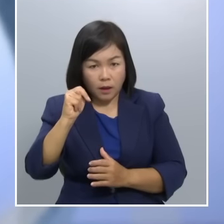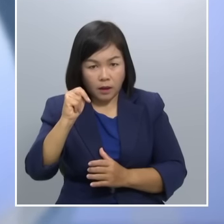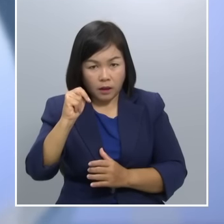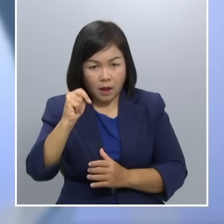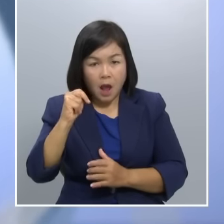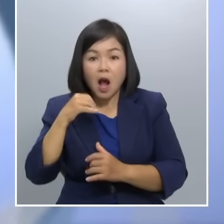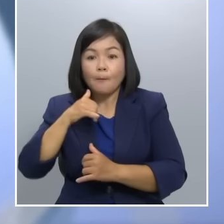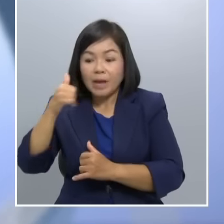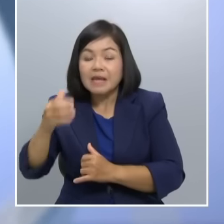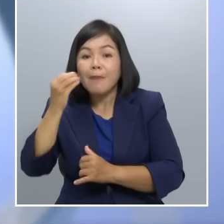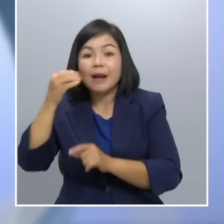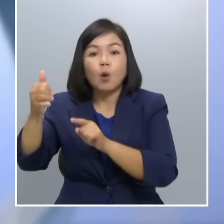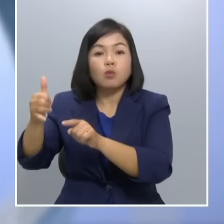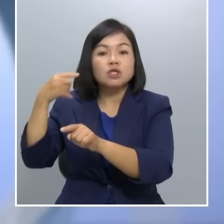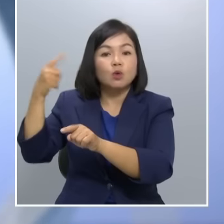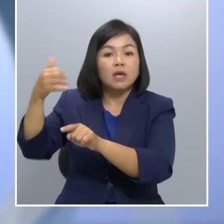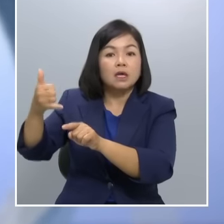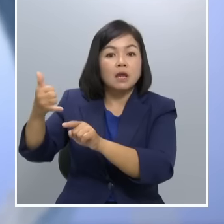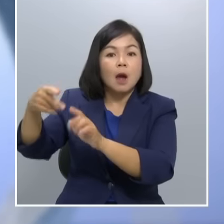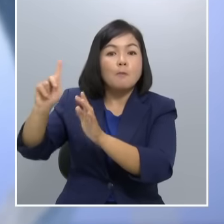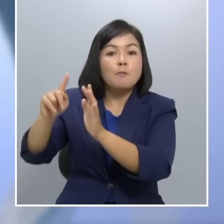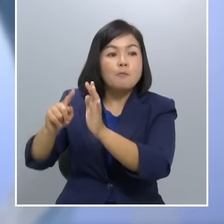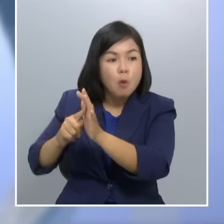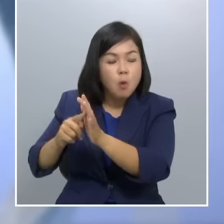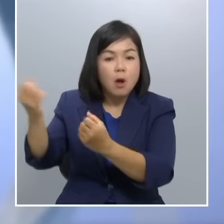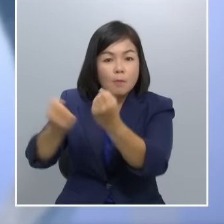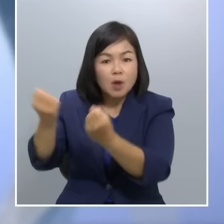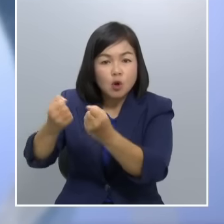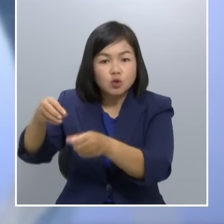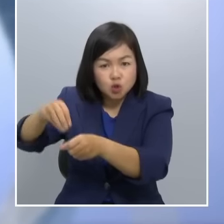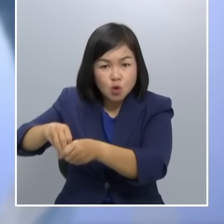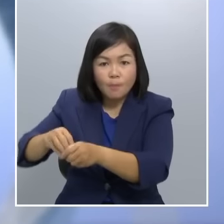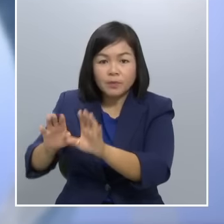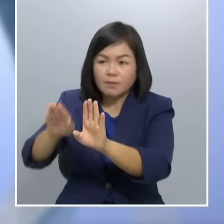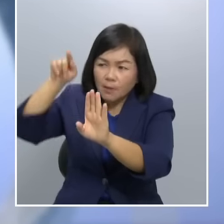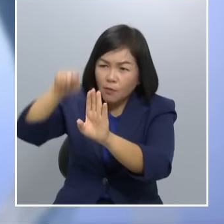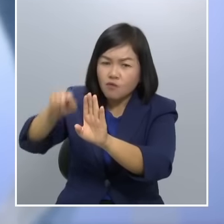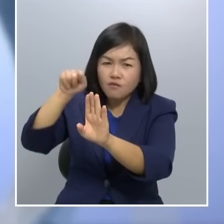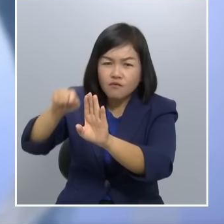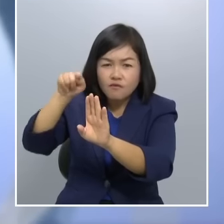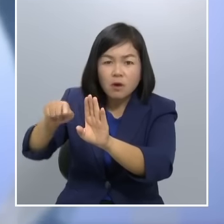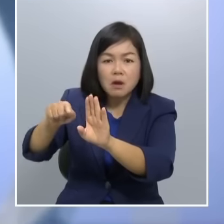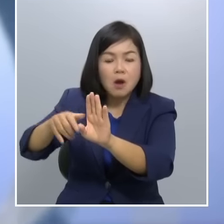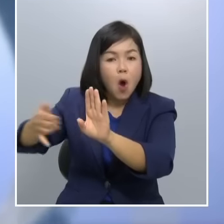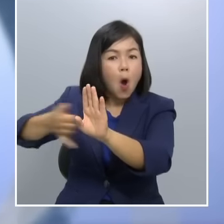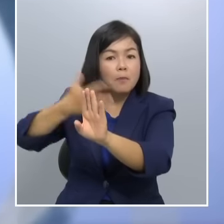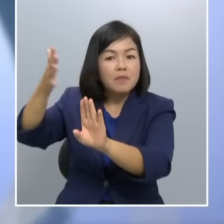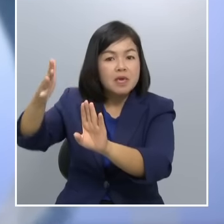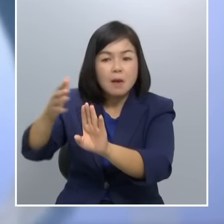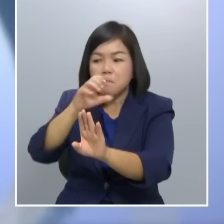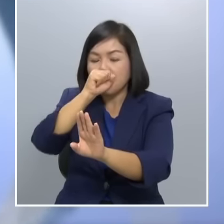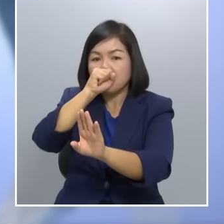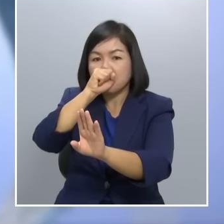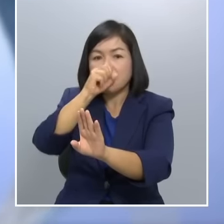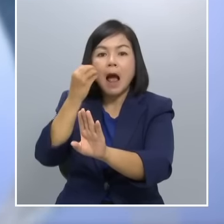เจ๊ปูด้วยนะครับมีรถจอดอยู่นะครับพยายามที่จะไปเรียกไปกดออดหาไม่ออกมาค่ะเก็บตัวอยู่ข้าง